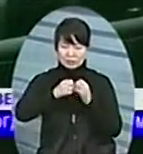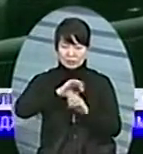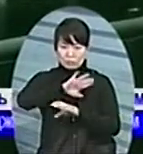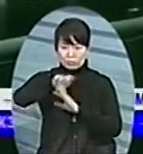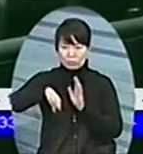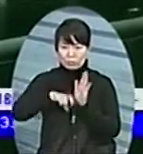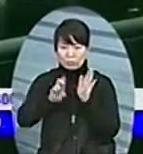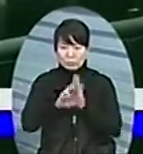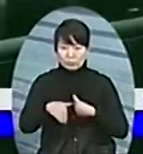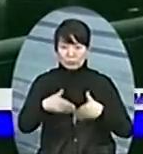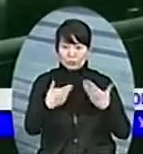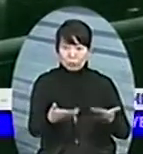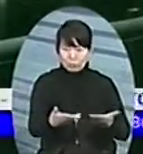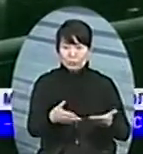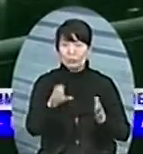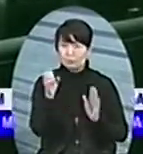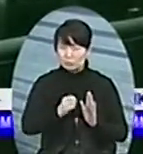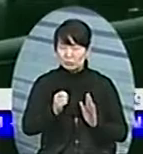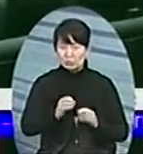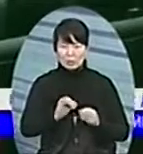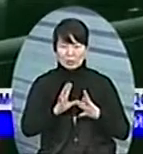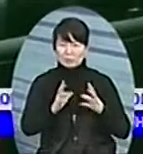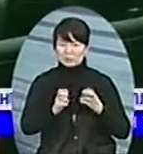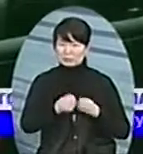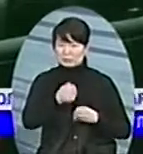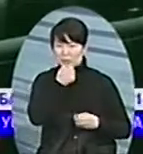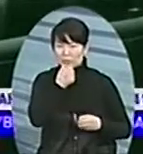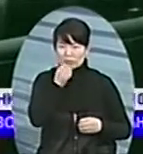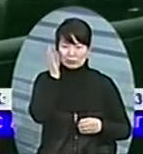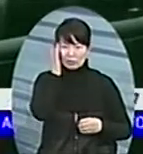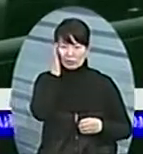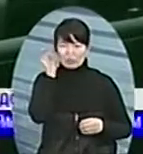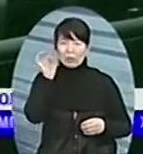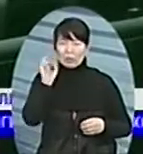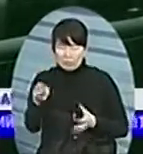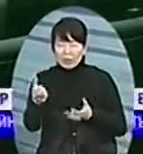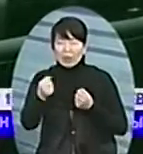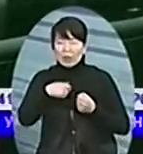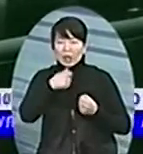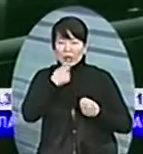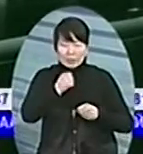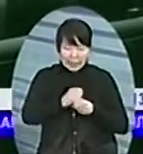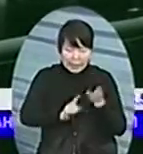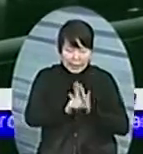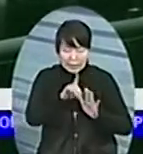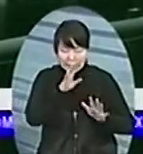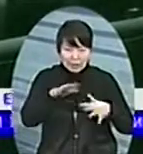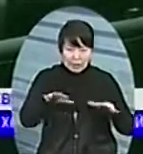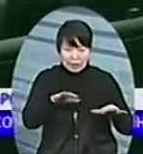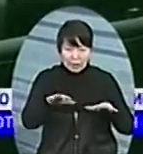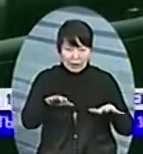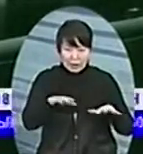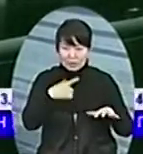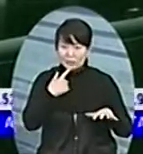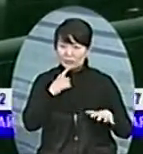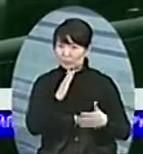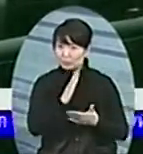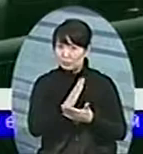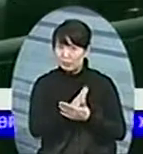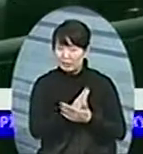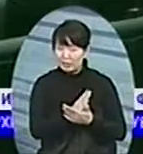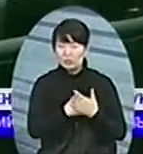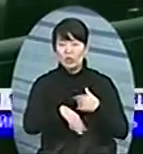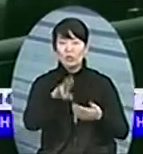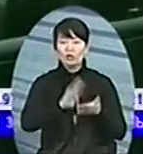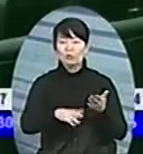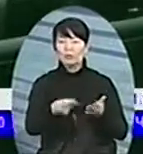шээ. Тэгэхгүй юу ч хийж чадаагүй санаа оноогоо олцохоол ингээл тентэгний дундганаа явж яхад нь л